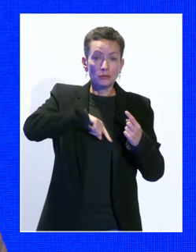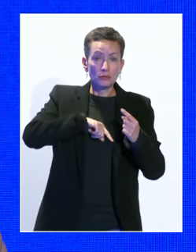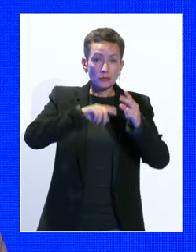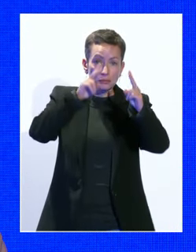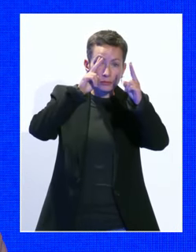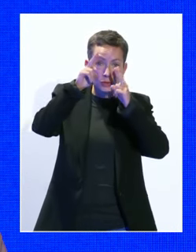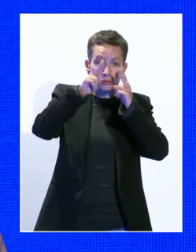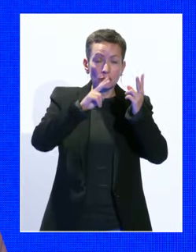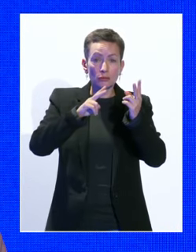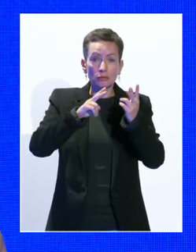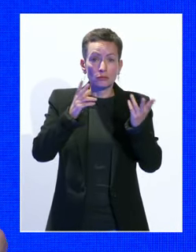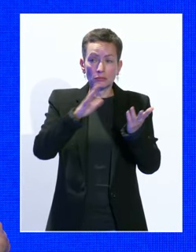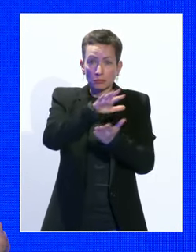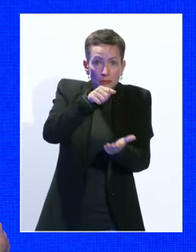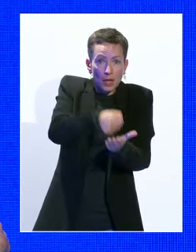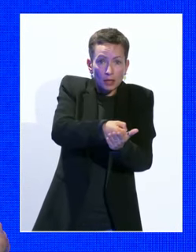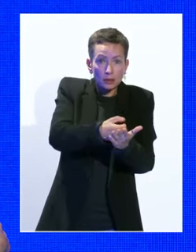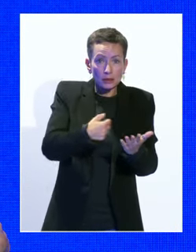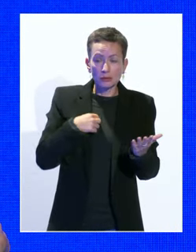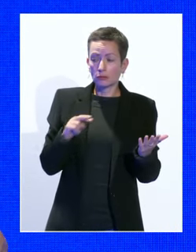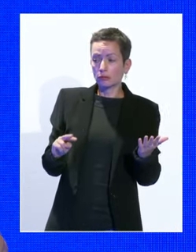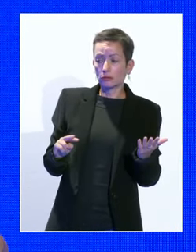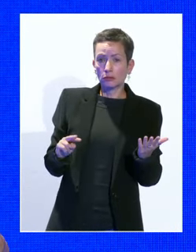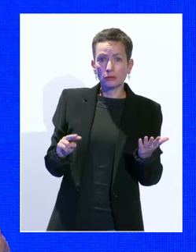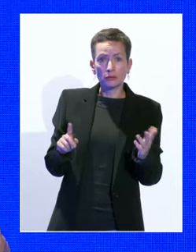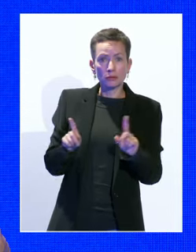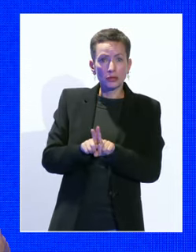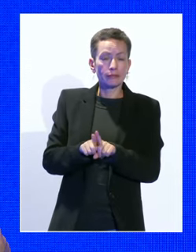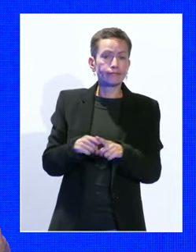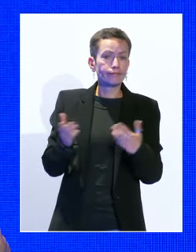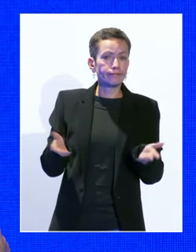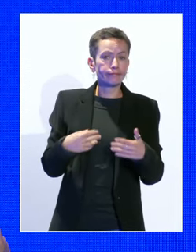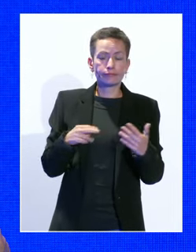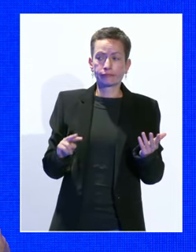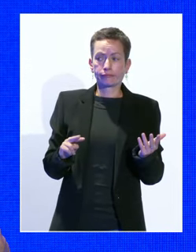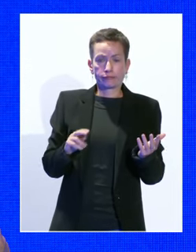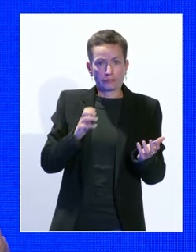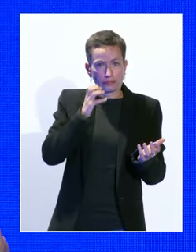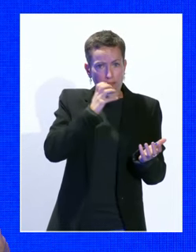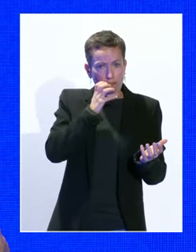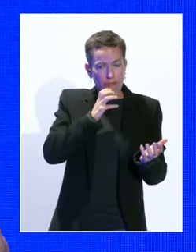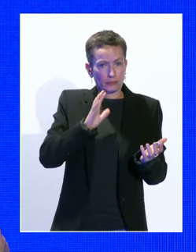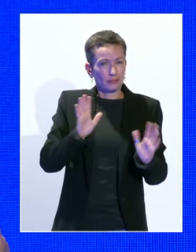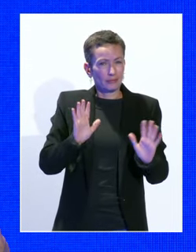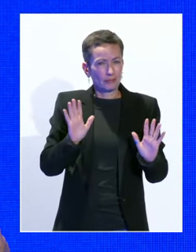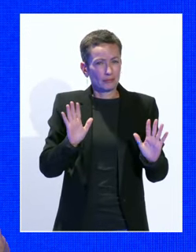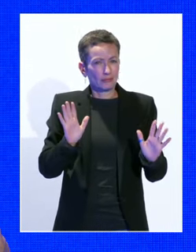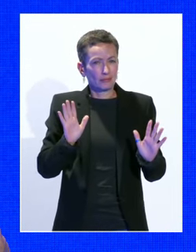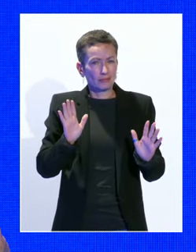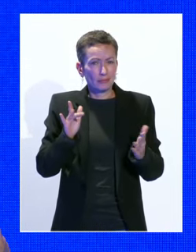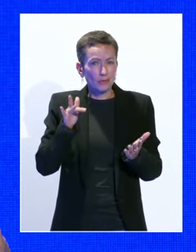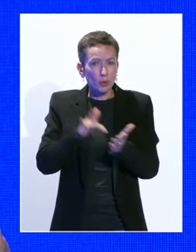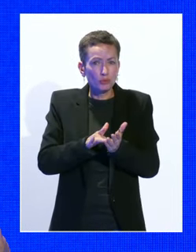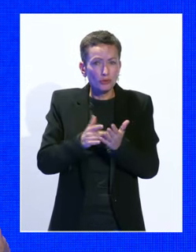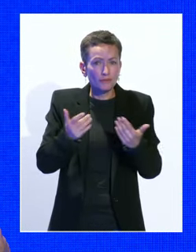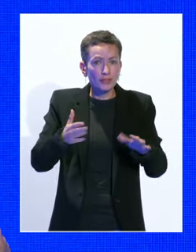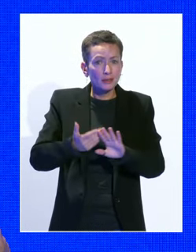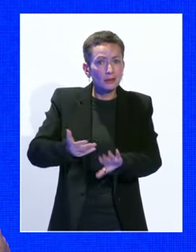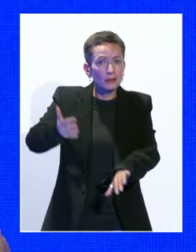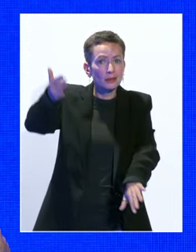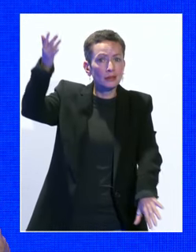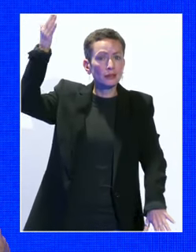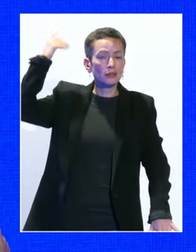Basques et Béarnais, qui allons regarder ça comme épouvantable. C'est ce que nous avons connu pendant